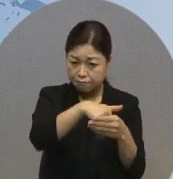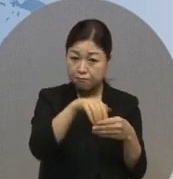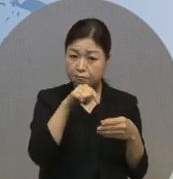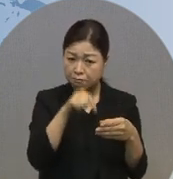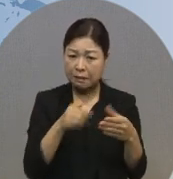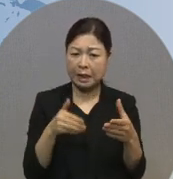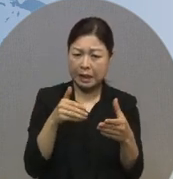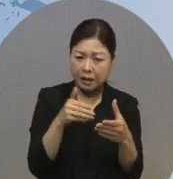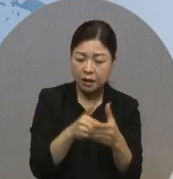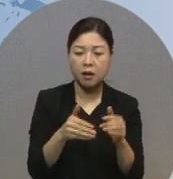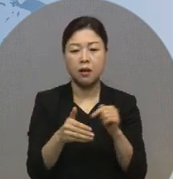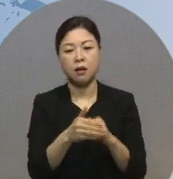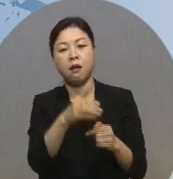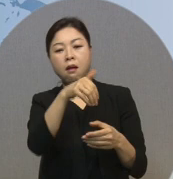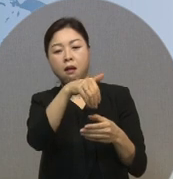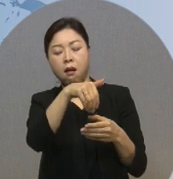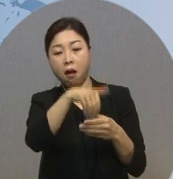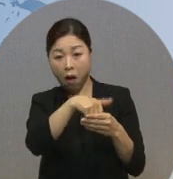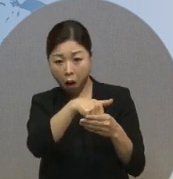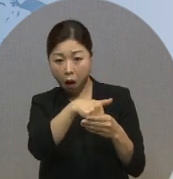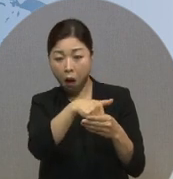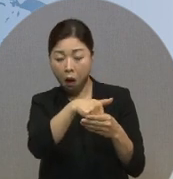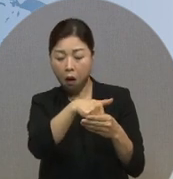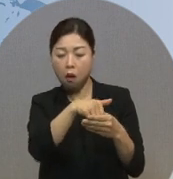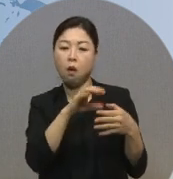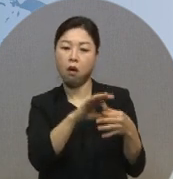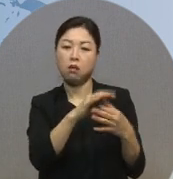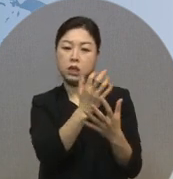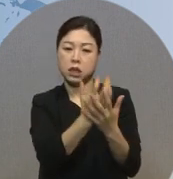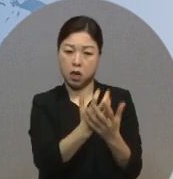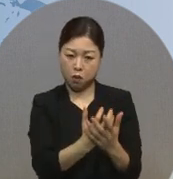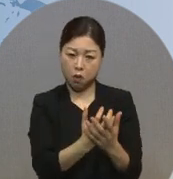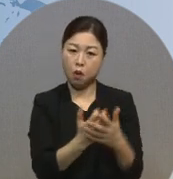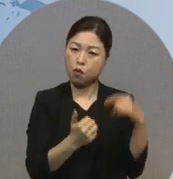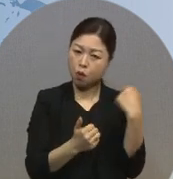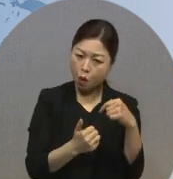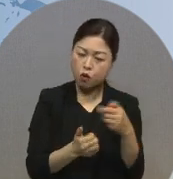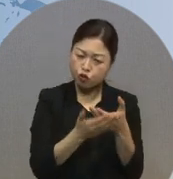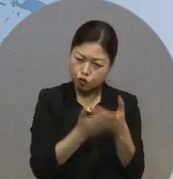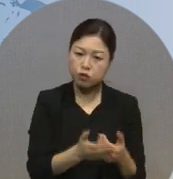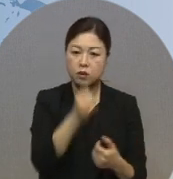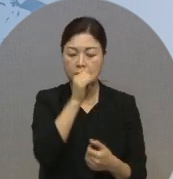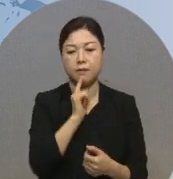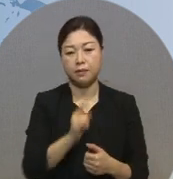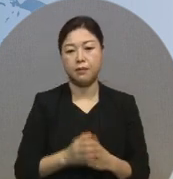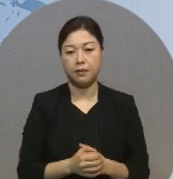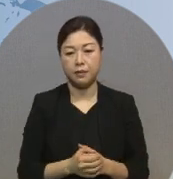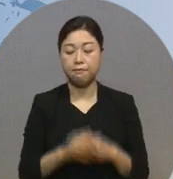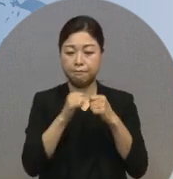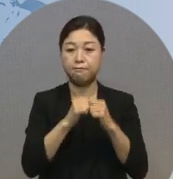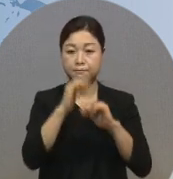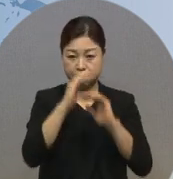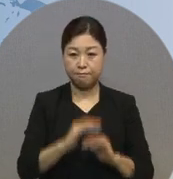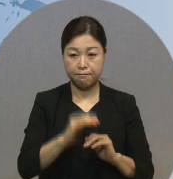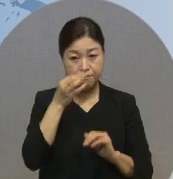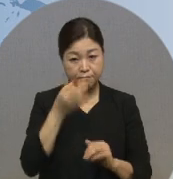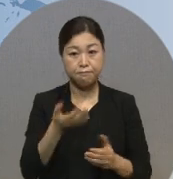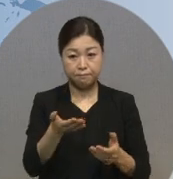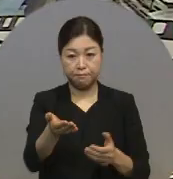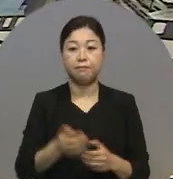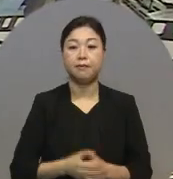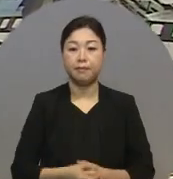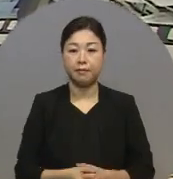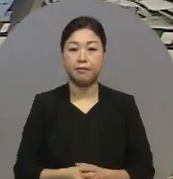행사하기까지 알기 쉬운 선거자료를 비롯한 선거교육 등의 필요성을 강조하고 있습니다. 자세한 내용 전해드립니다.